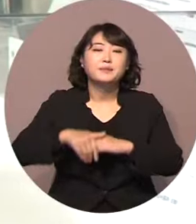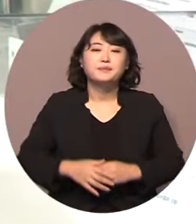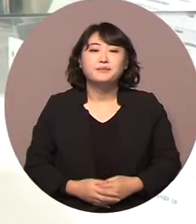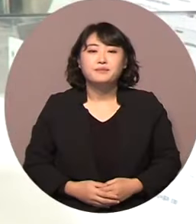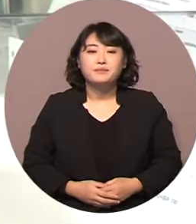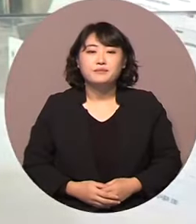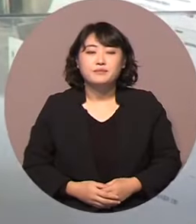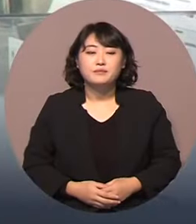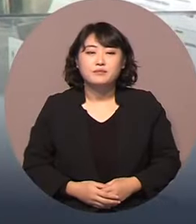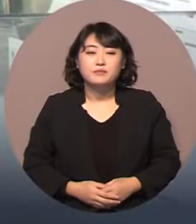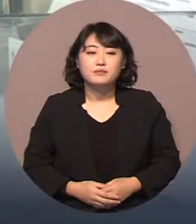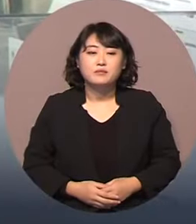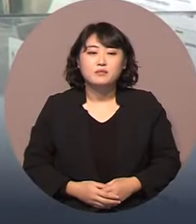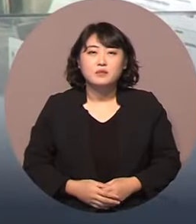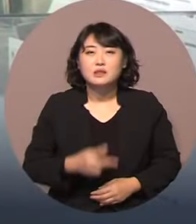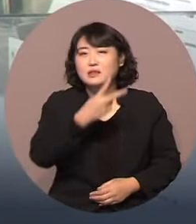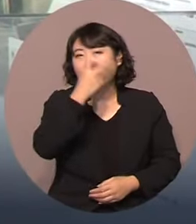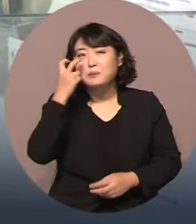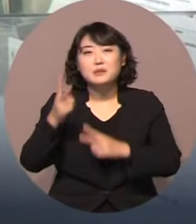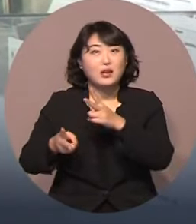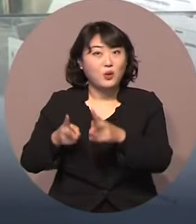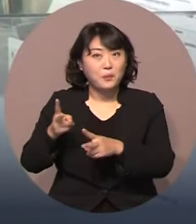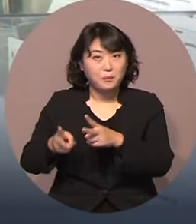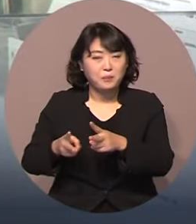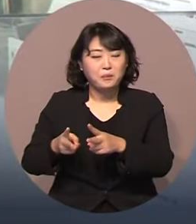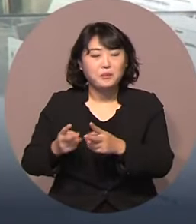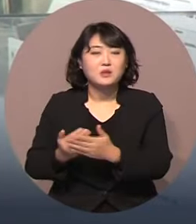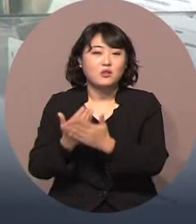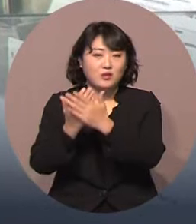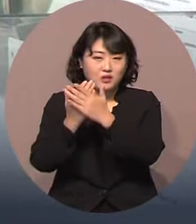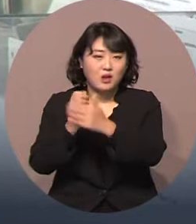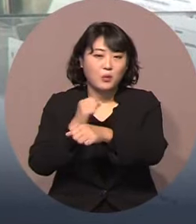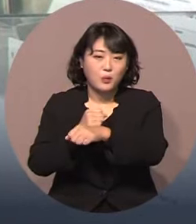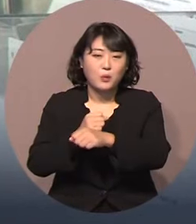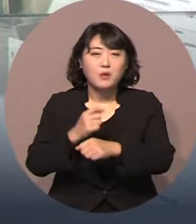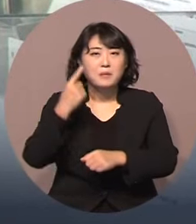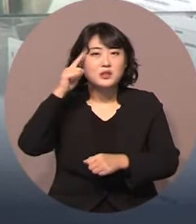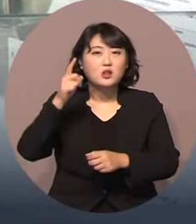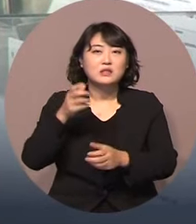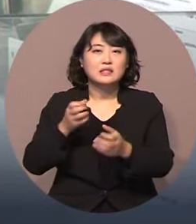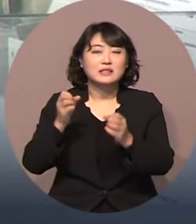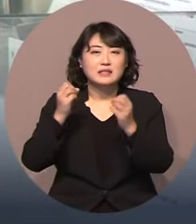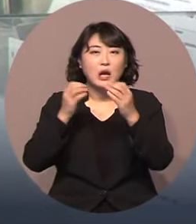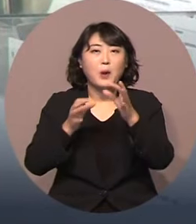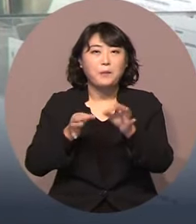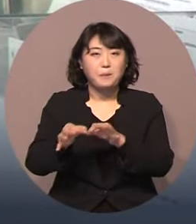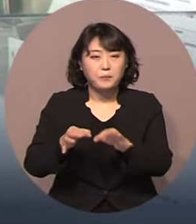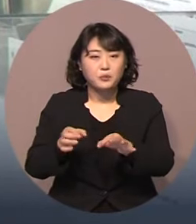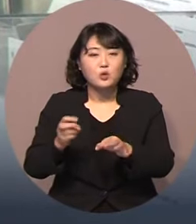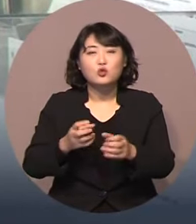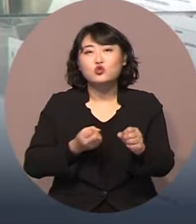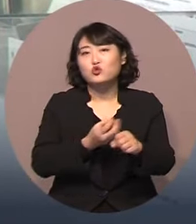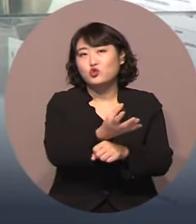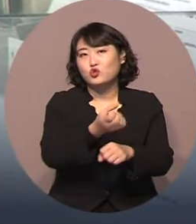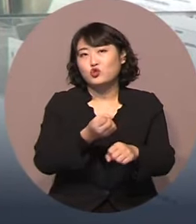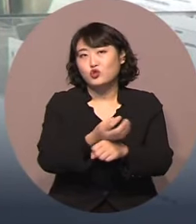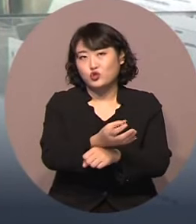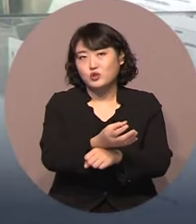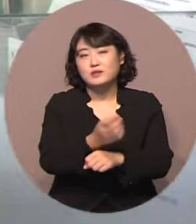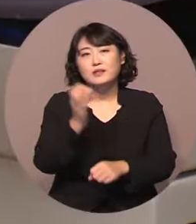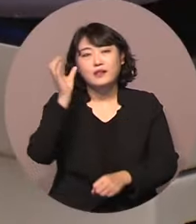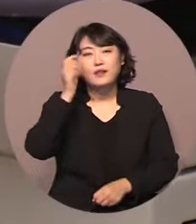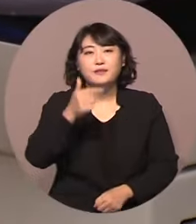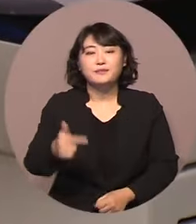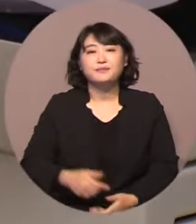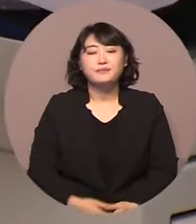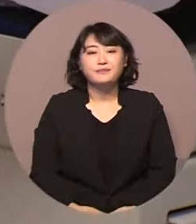국내 수면산업 발전을 이끌고 관련 산업의 벤처 창업과 수출기업 성장을 견할 것으로 기대를